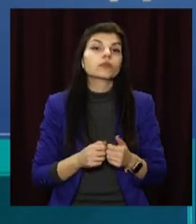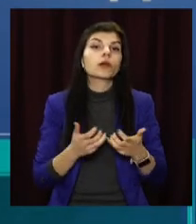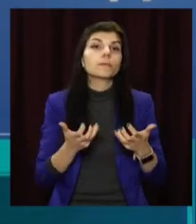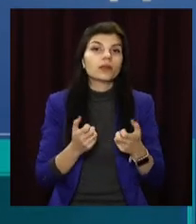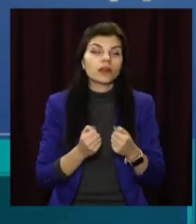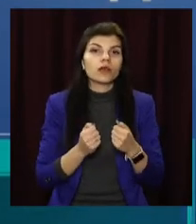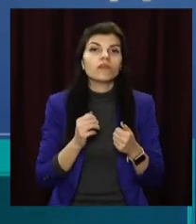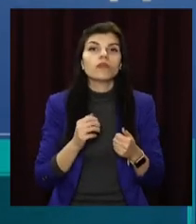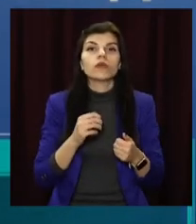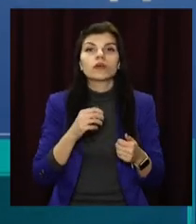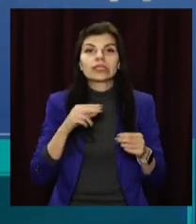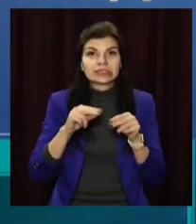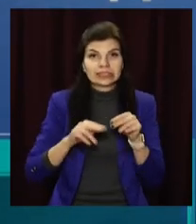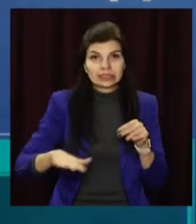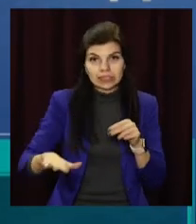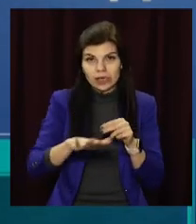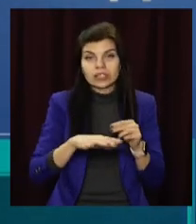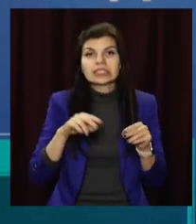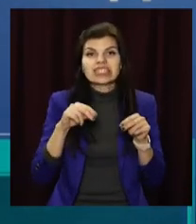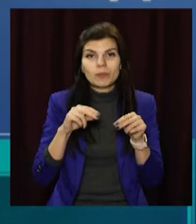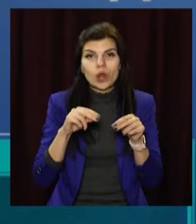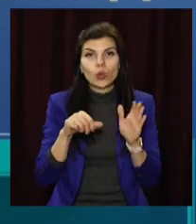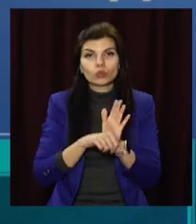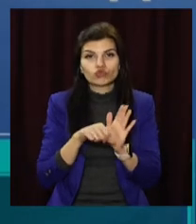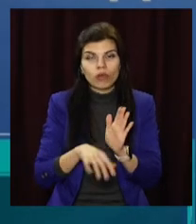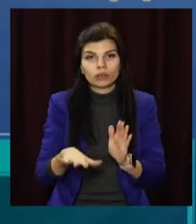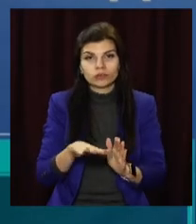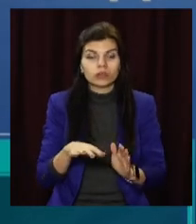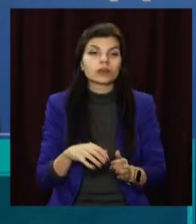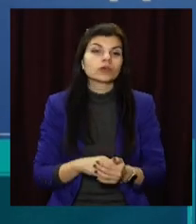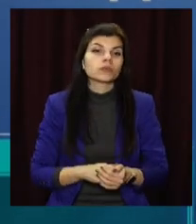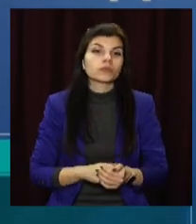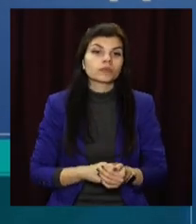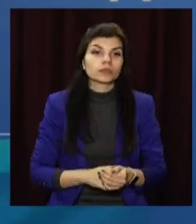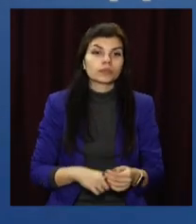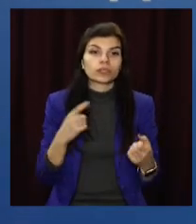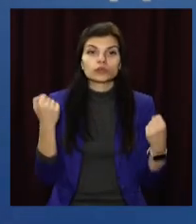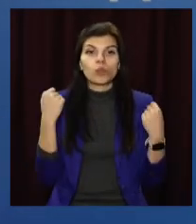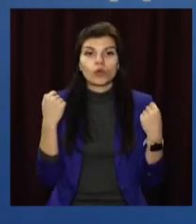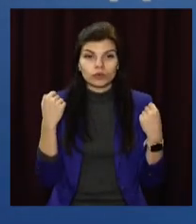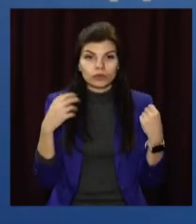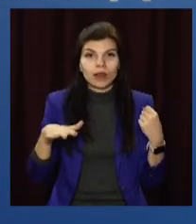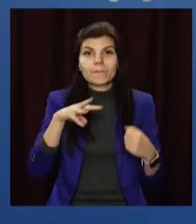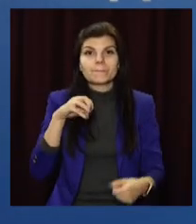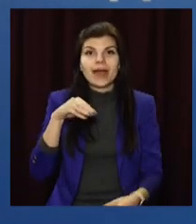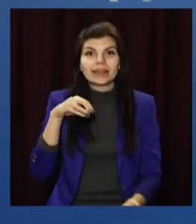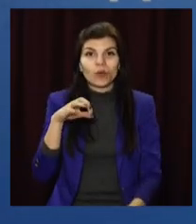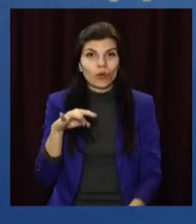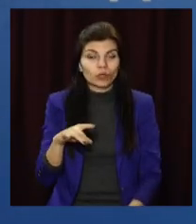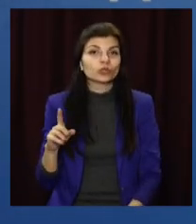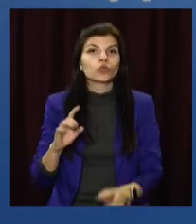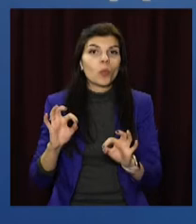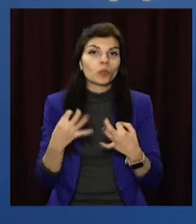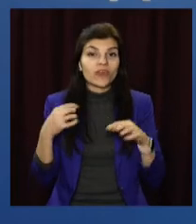прийняти в комунальну власність земельний участок під зрелищно-спортивним комплексом «Метеор», що дозволить нам